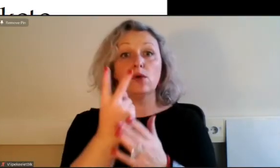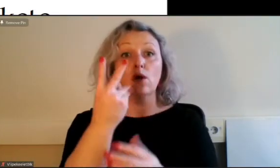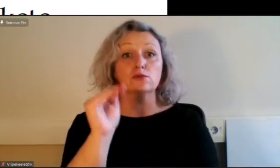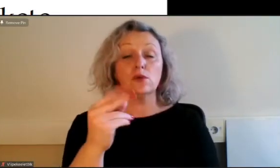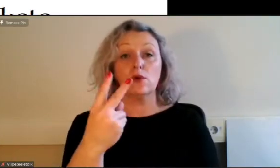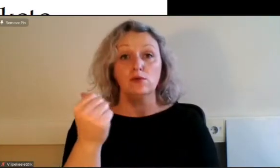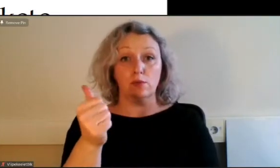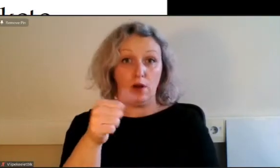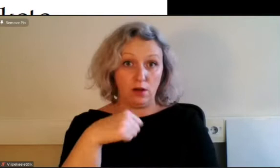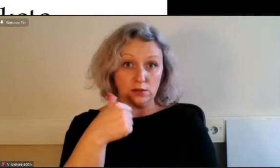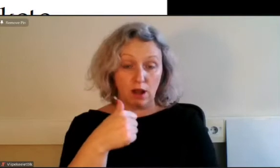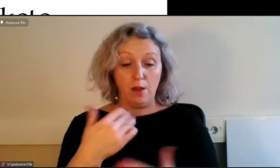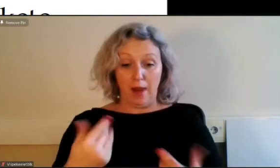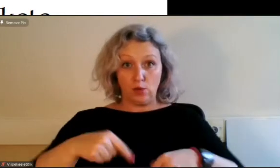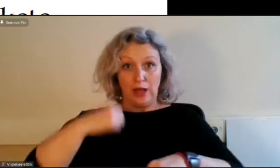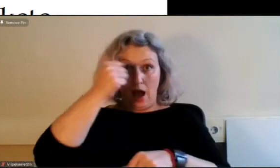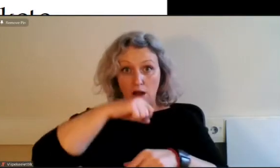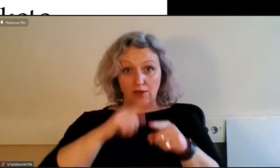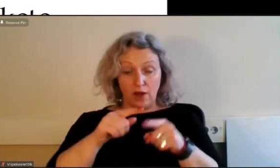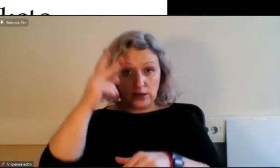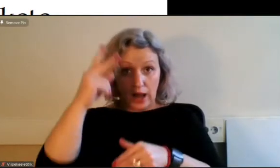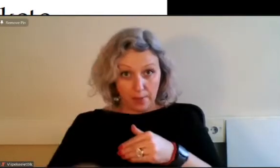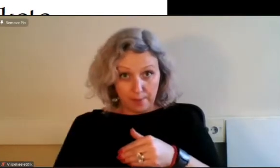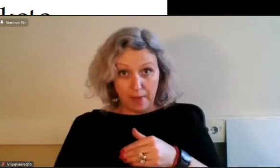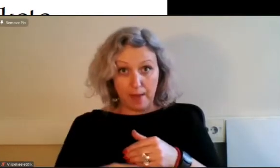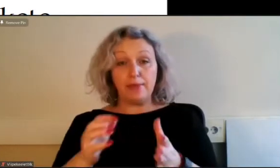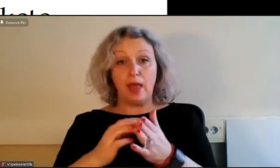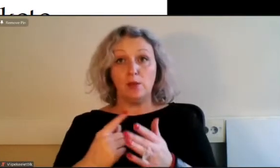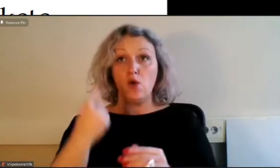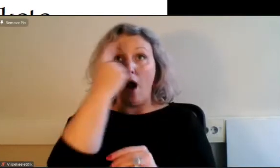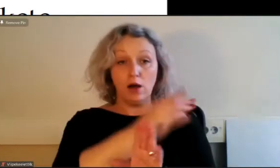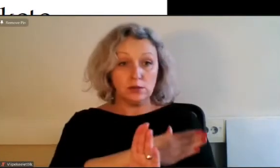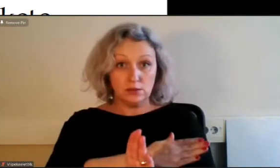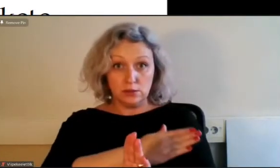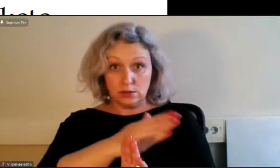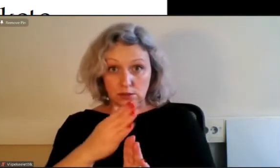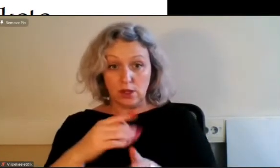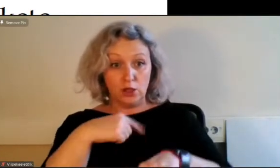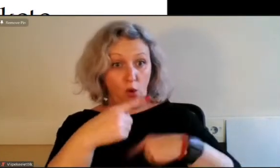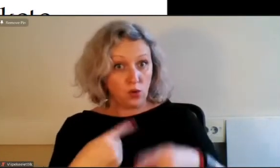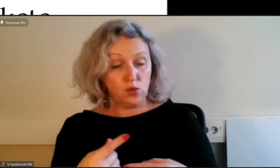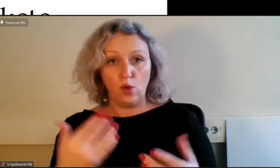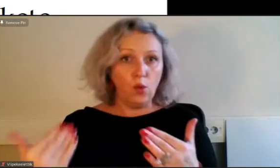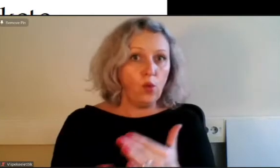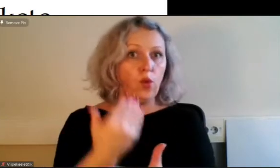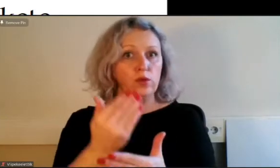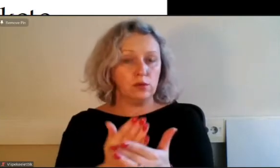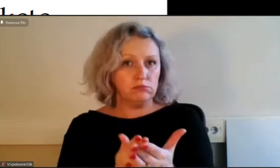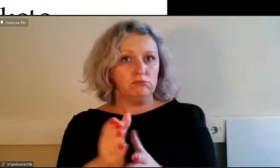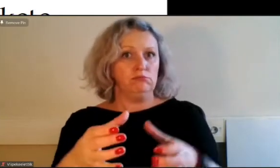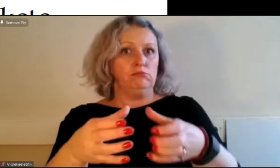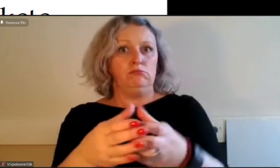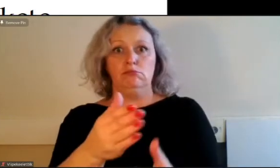et vaktsineeritud inimesed on laias laastus ikkagi kaitstud raskete ja surmaga